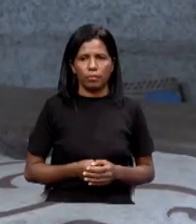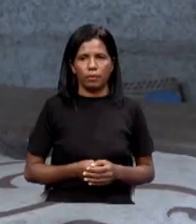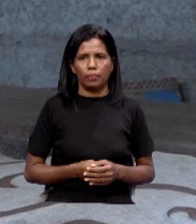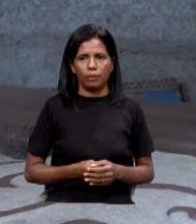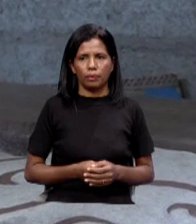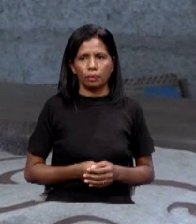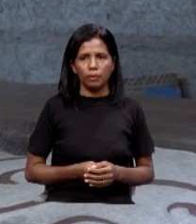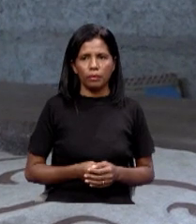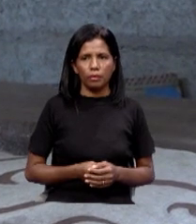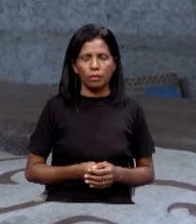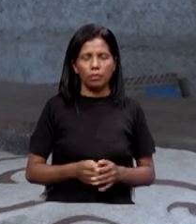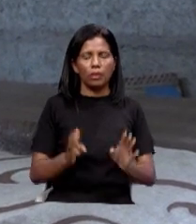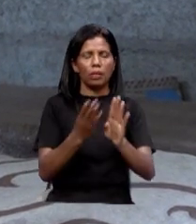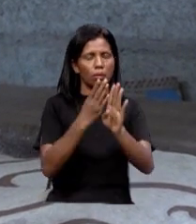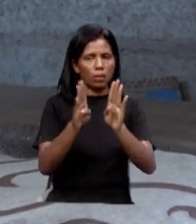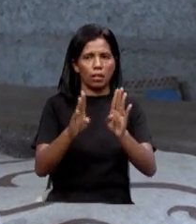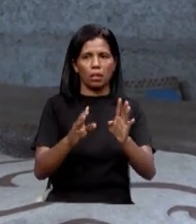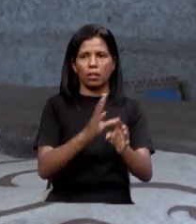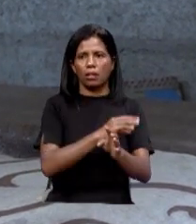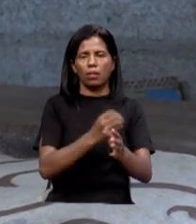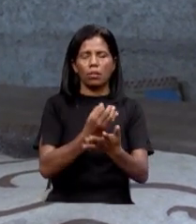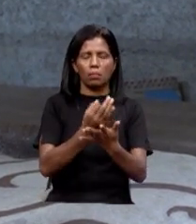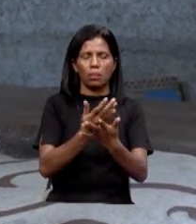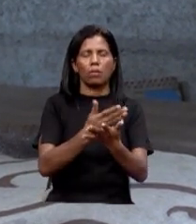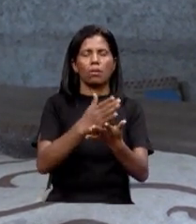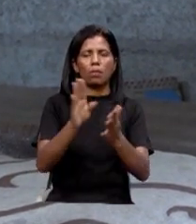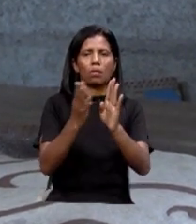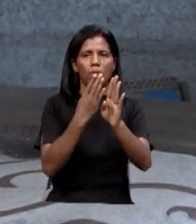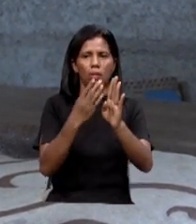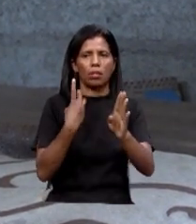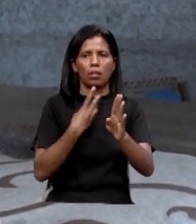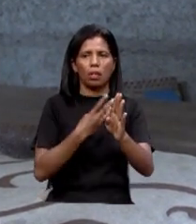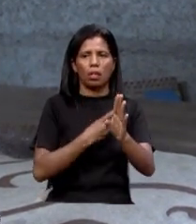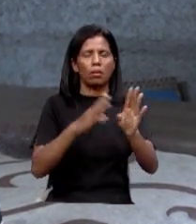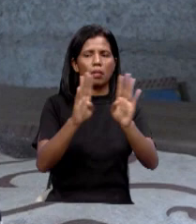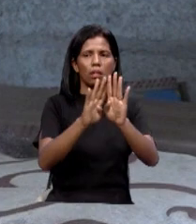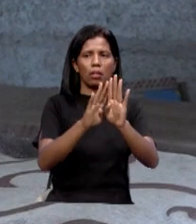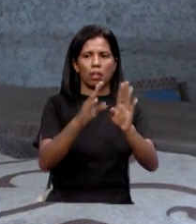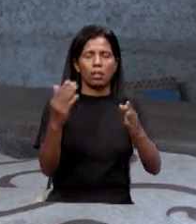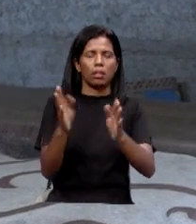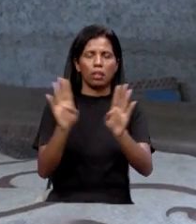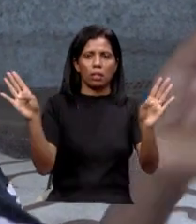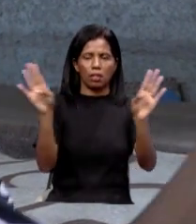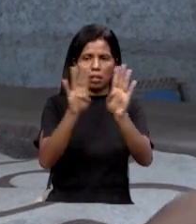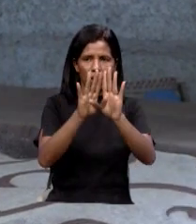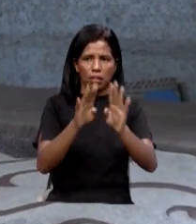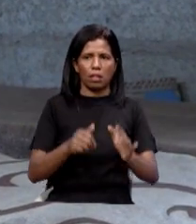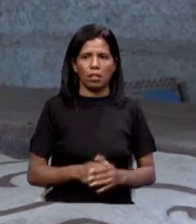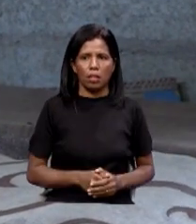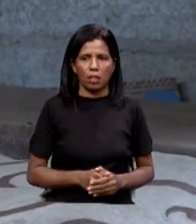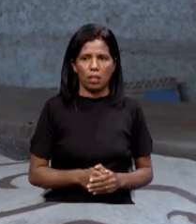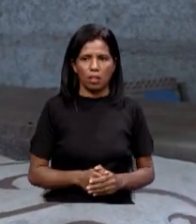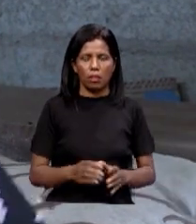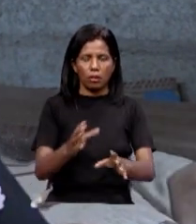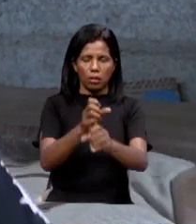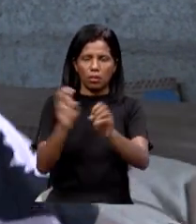To hormatan nasan halat umat kamu karo san ni biatu holo bata hormat. Hormatan deki dam dada de kanan dada triplek de. Ida ni deki dam put triplek